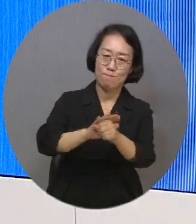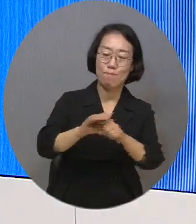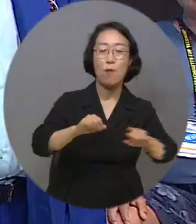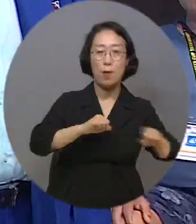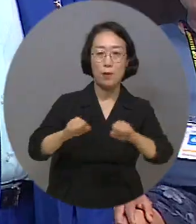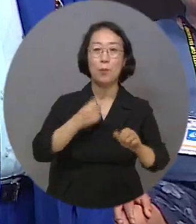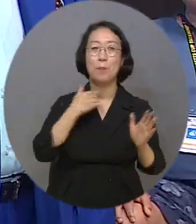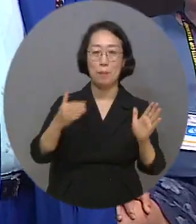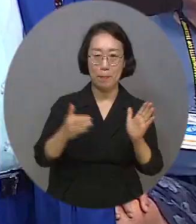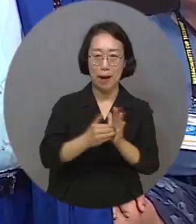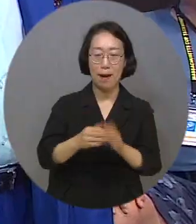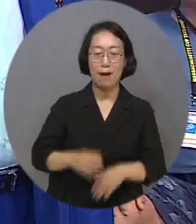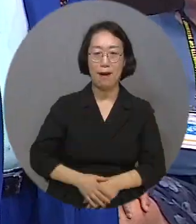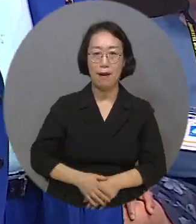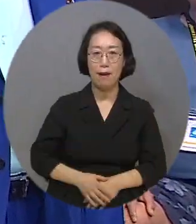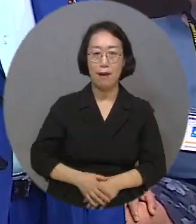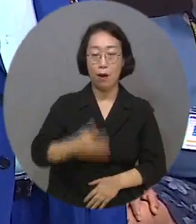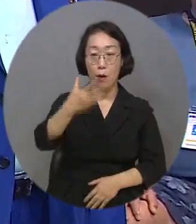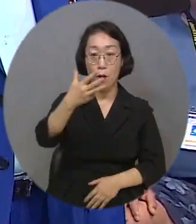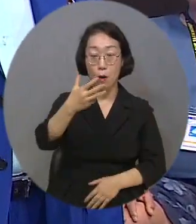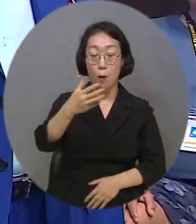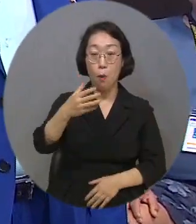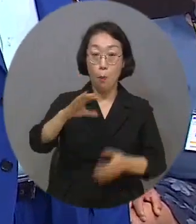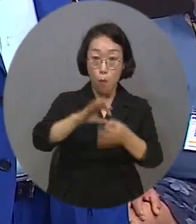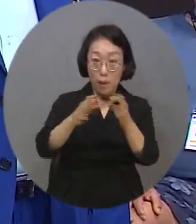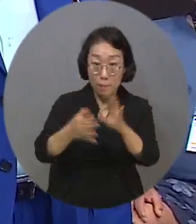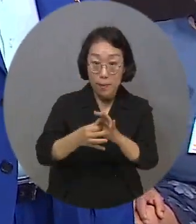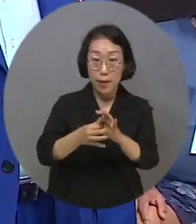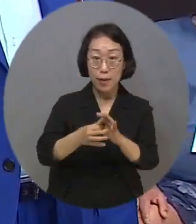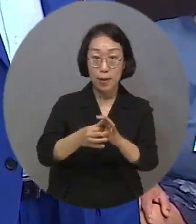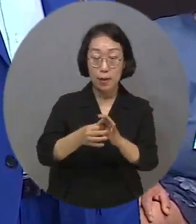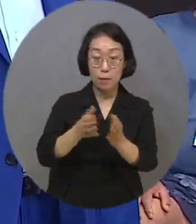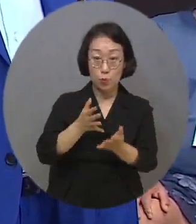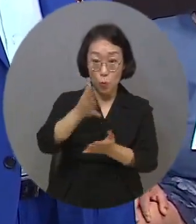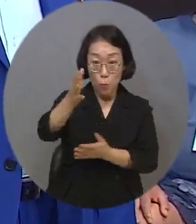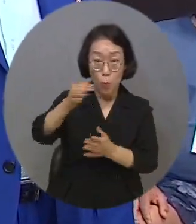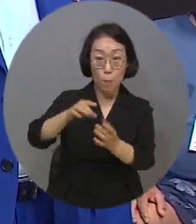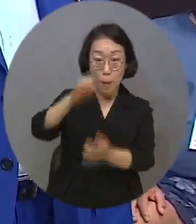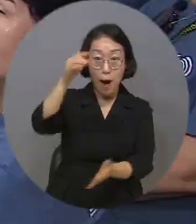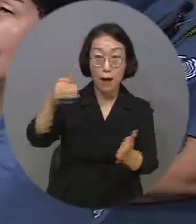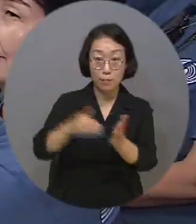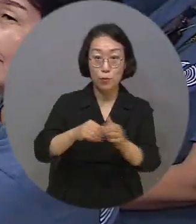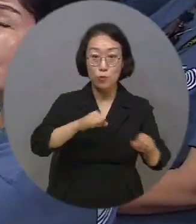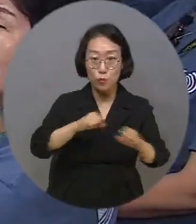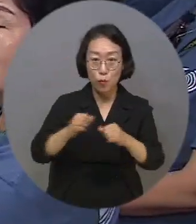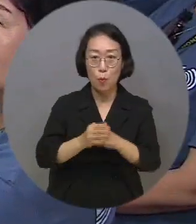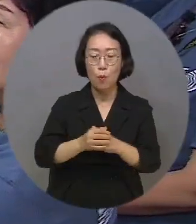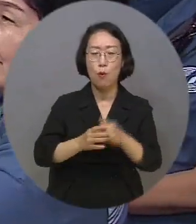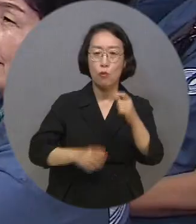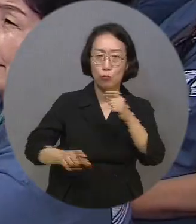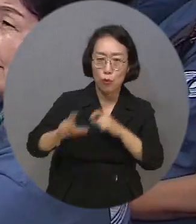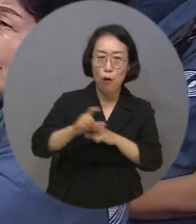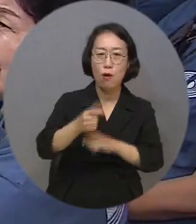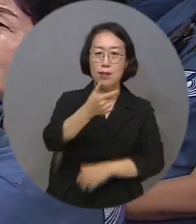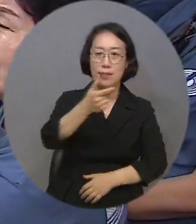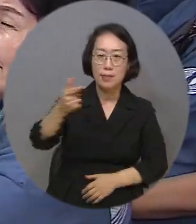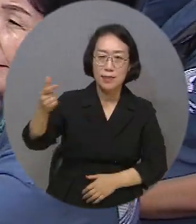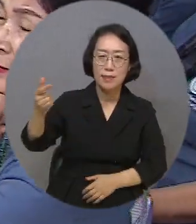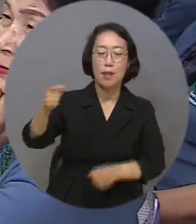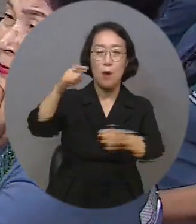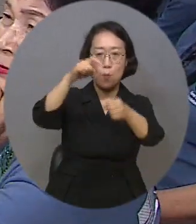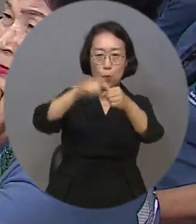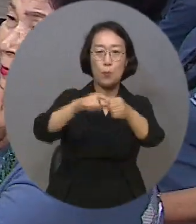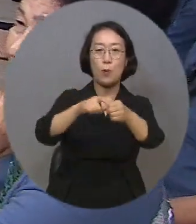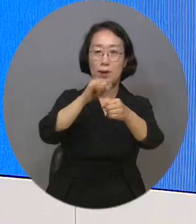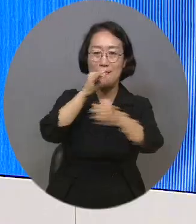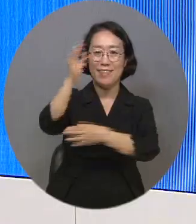했습니다. 올림픽 종목 채택을 위해 헌신한 박연한 사범. 이제 태권도 활성화를 위한 더 큰 꿈을 품고